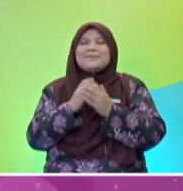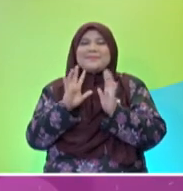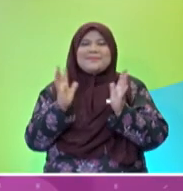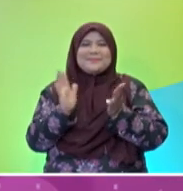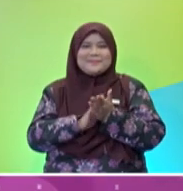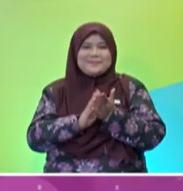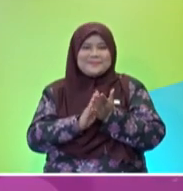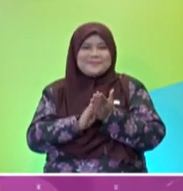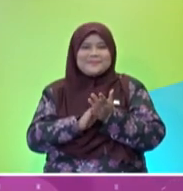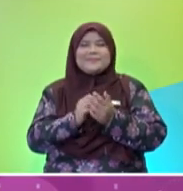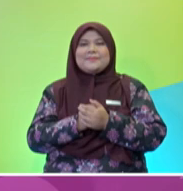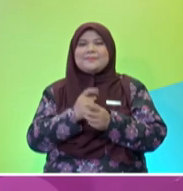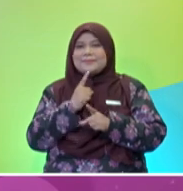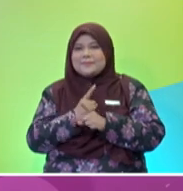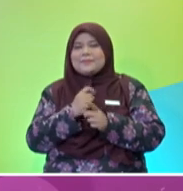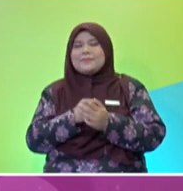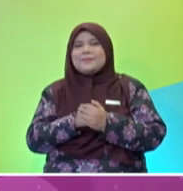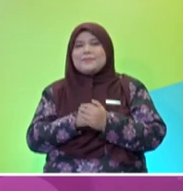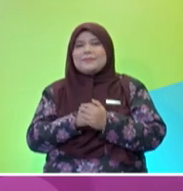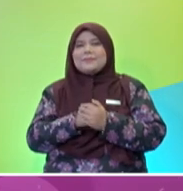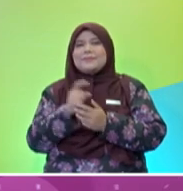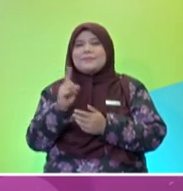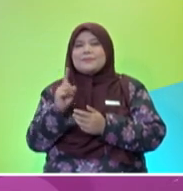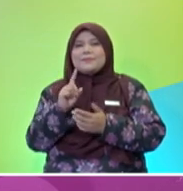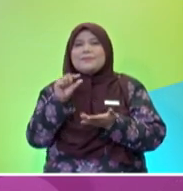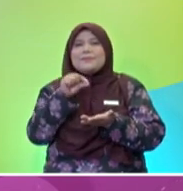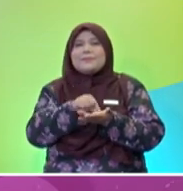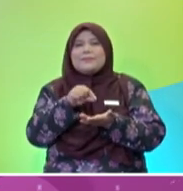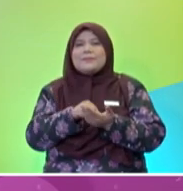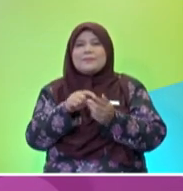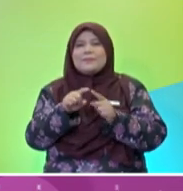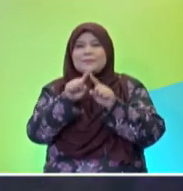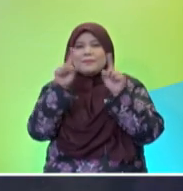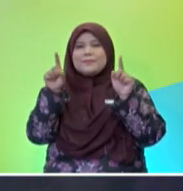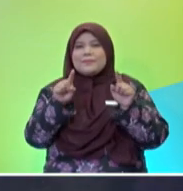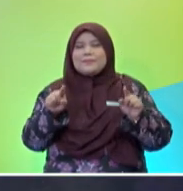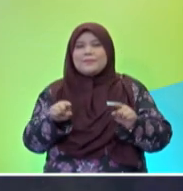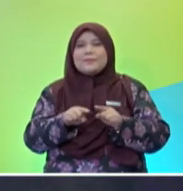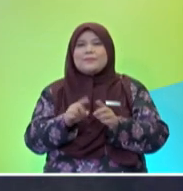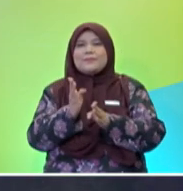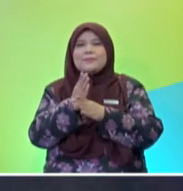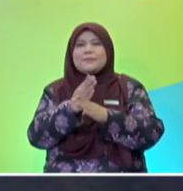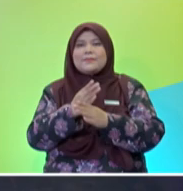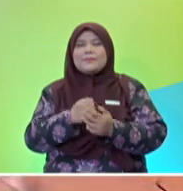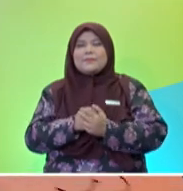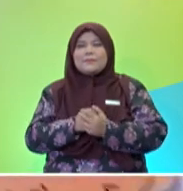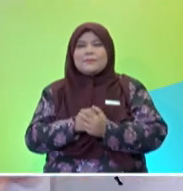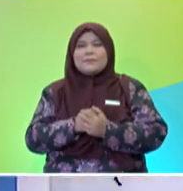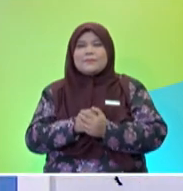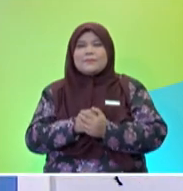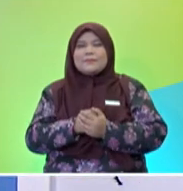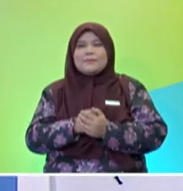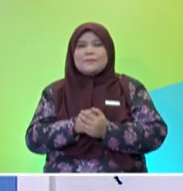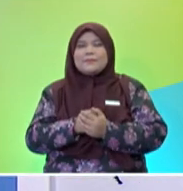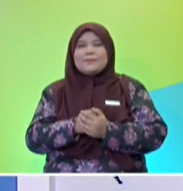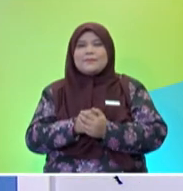buat bunyi ayam yang mana Mira gambarnya ayam ayam ayam yang mana